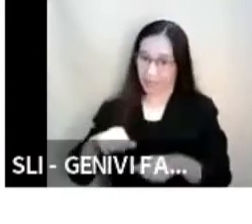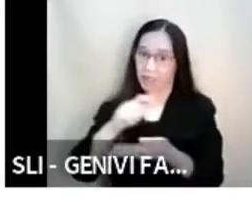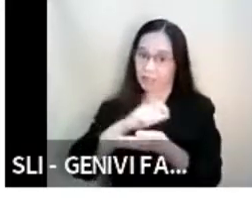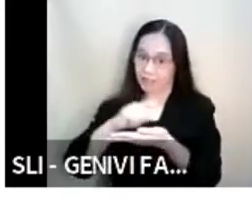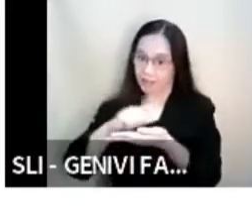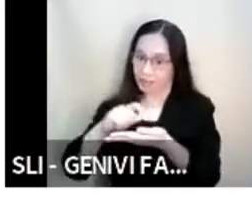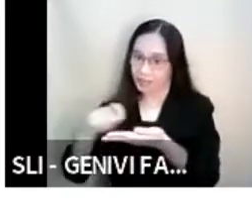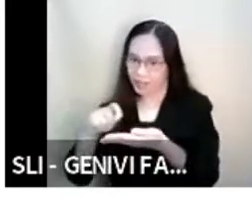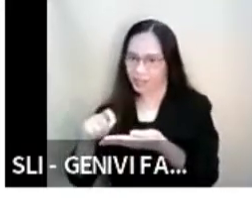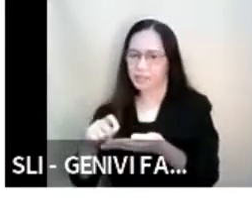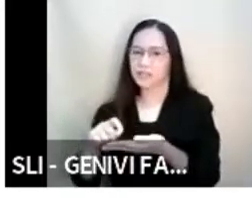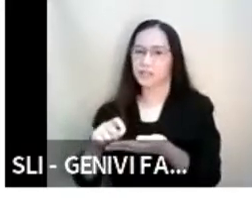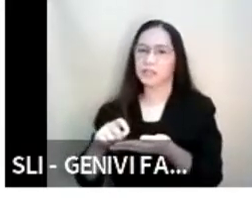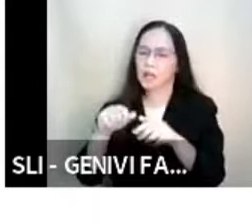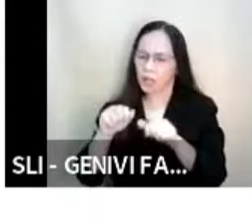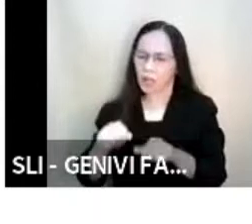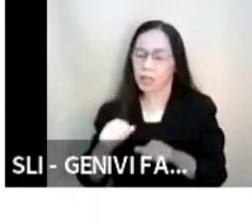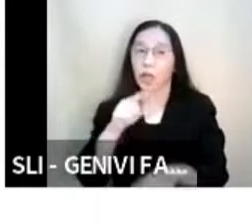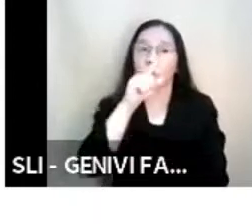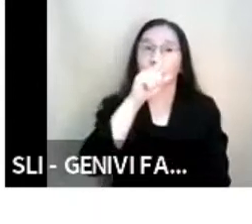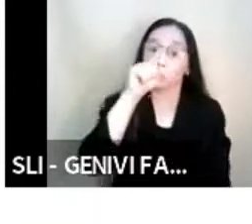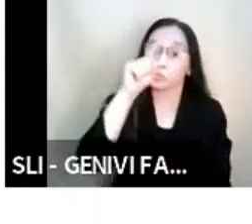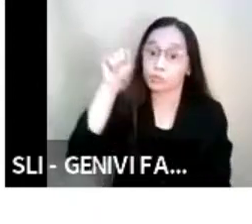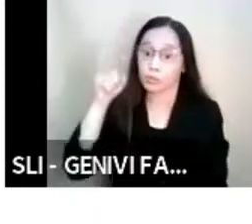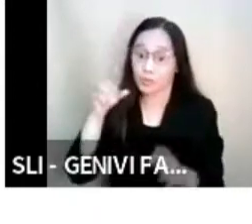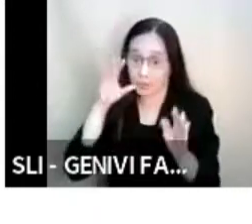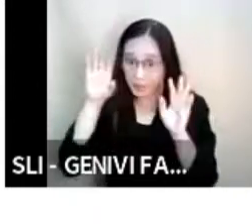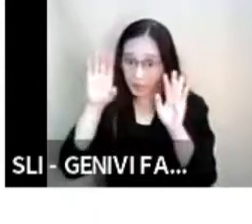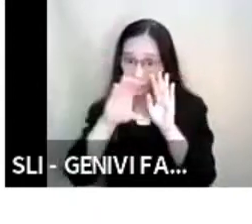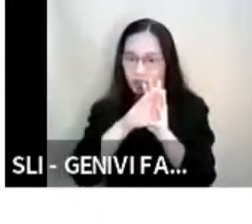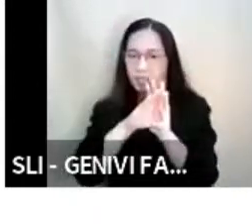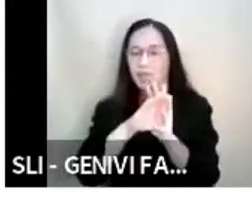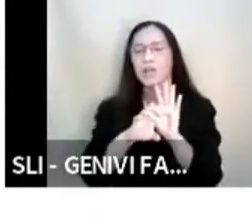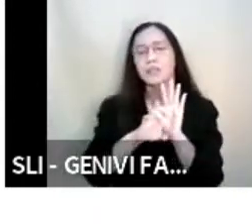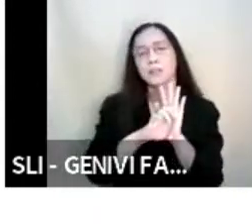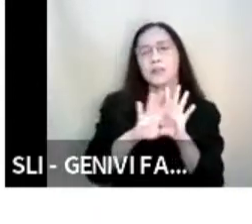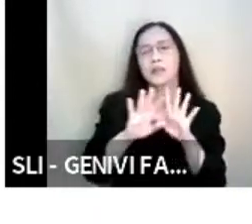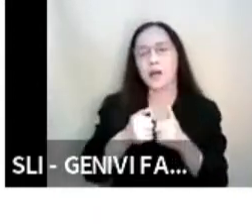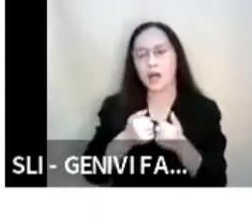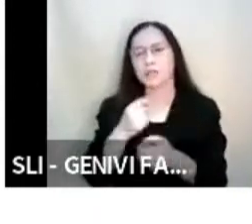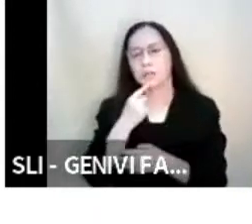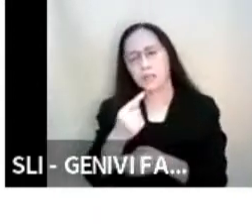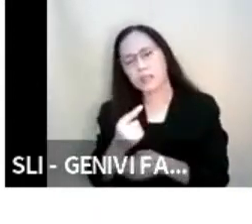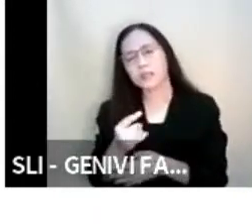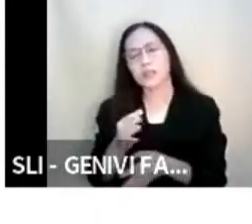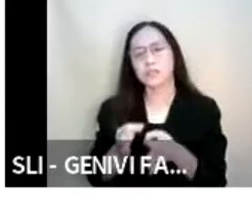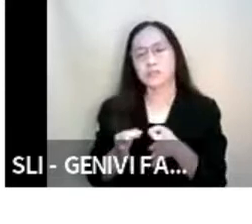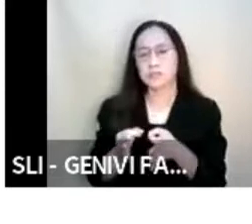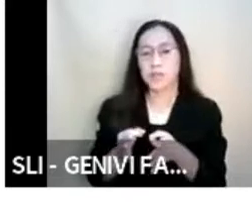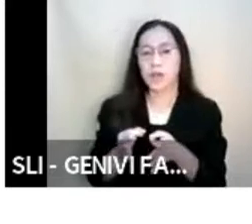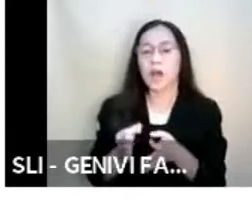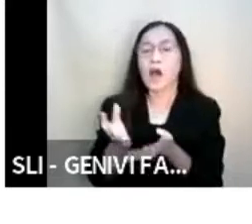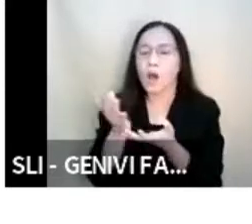Or natuturo niya ba sa pictures, halimbawa? Paano niya masasabi pagka kailangan niya ng tulong or